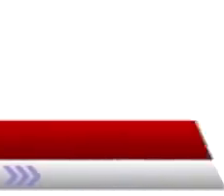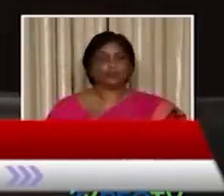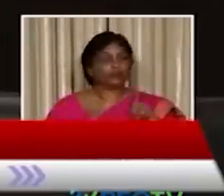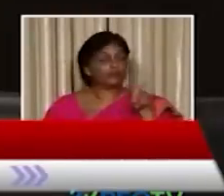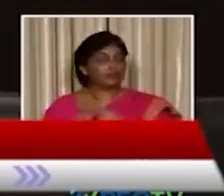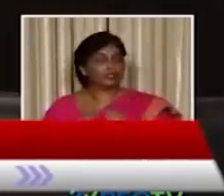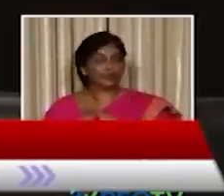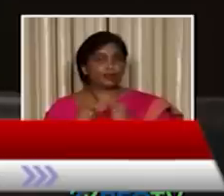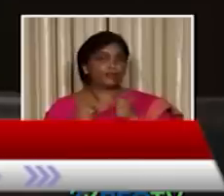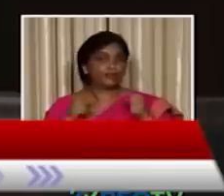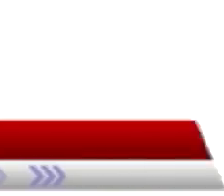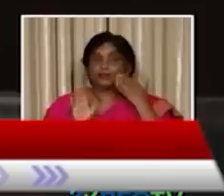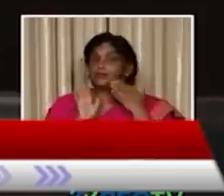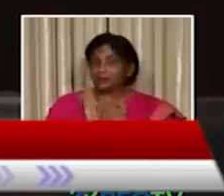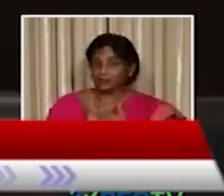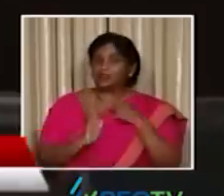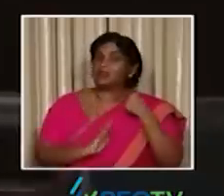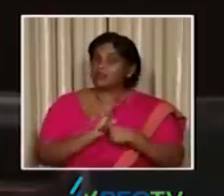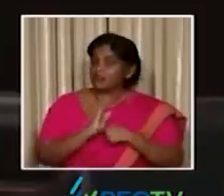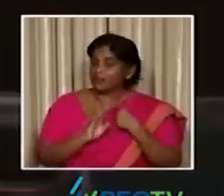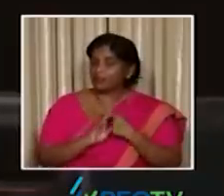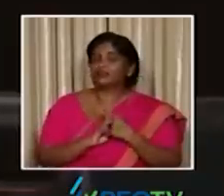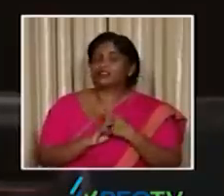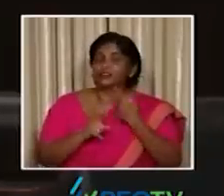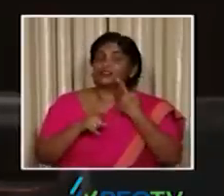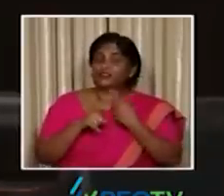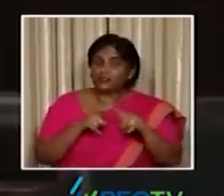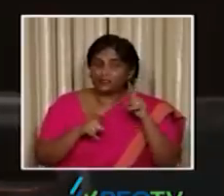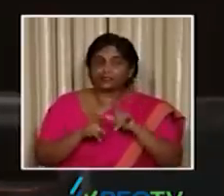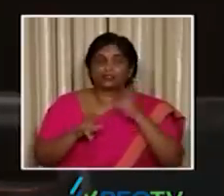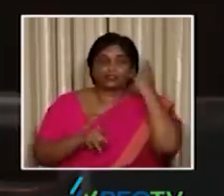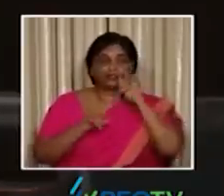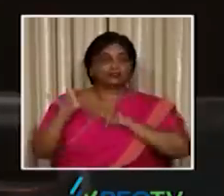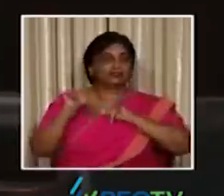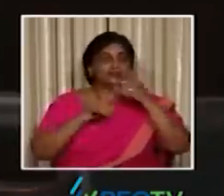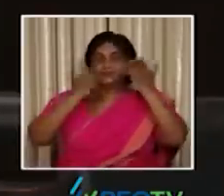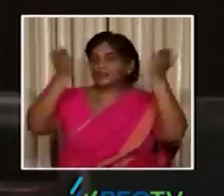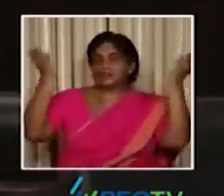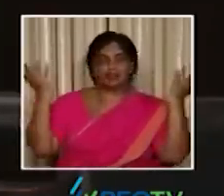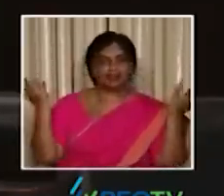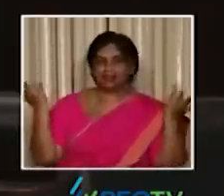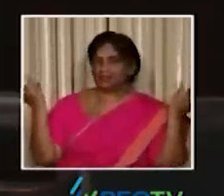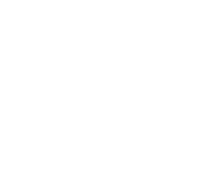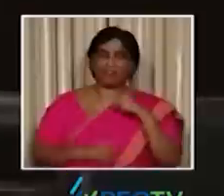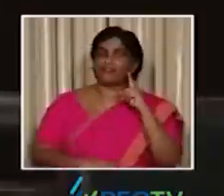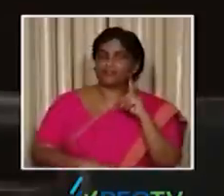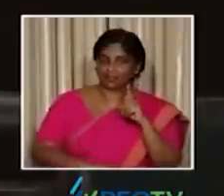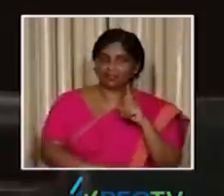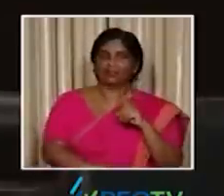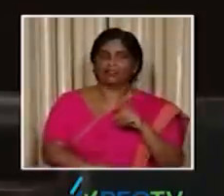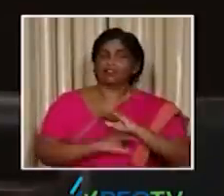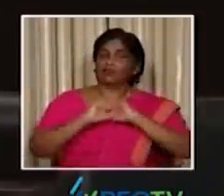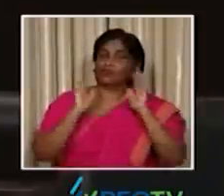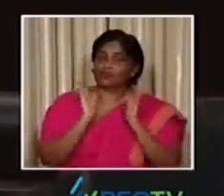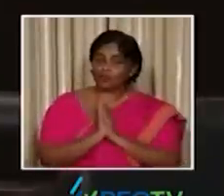නැත්තේ විපක්ෂයද පෙන්වලා දෙන්නේ මේ ලංකාවෙන් විතරයි මේ බුද්ධිගල්ලේ වෙන්නේ වෙන රටවල එහෙම කිසිම දෙයක් වෙන්නේ නැහැ මේ